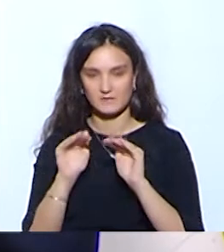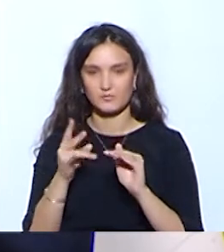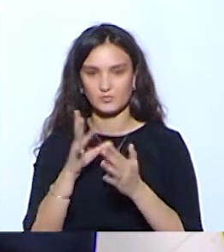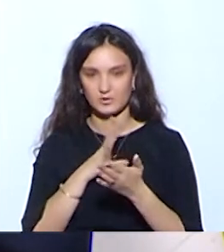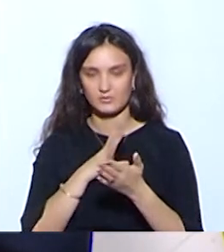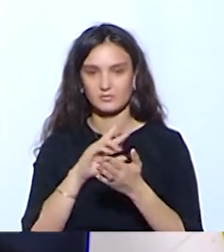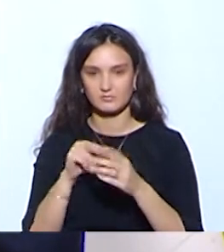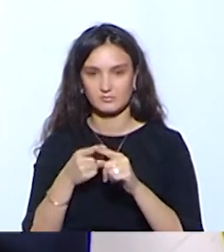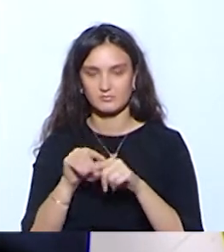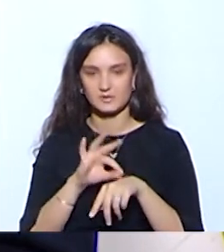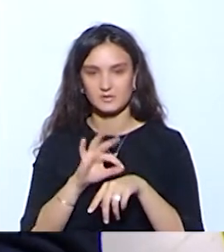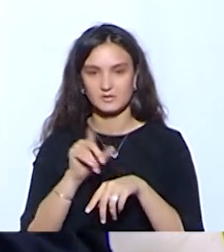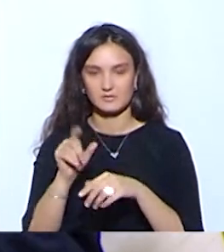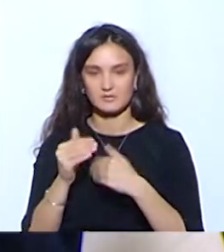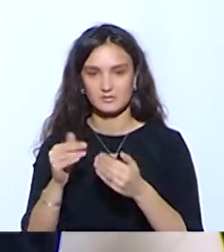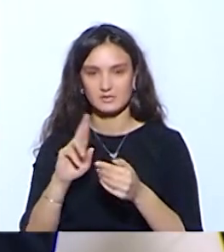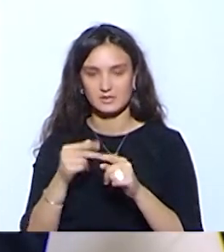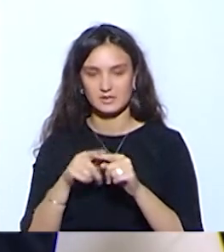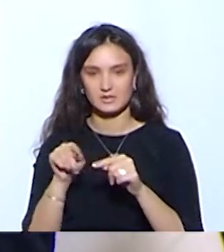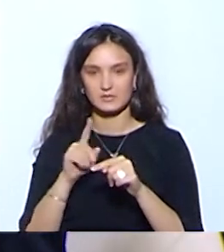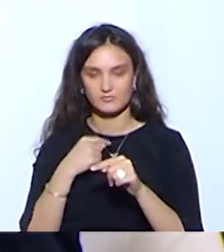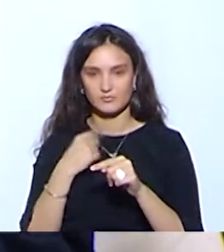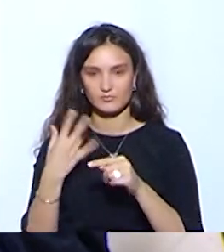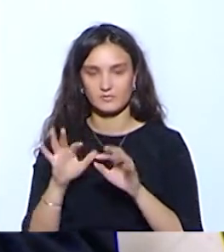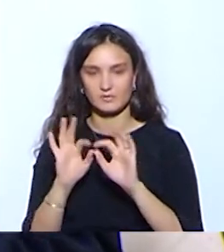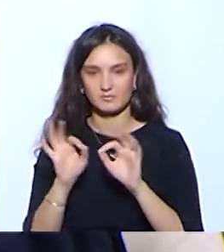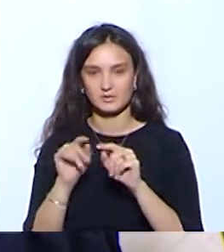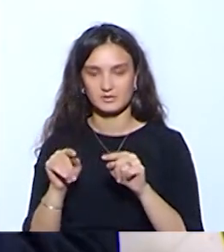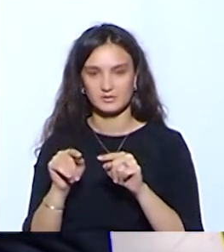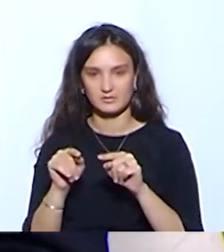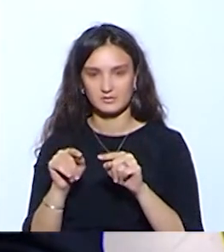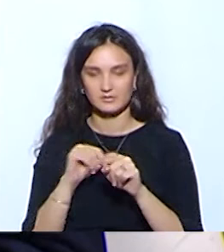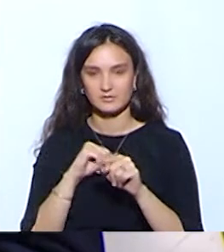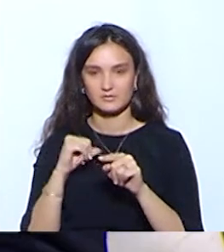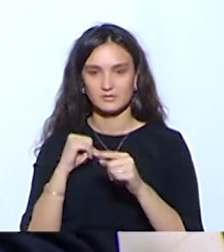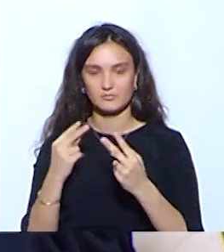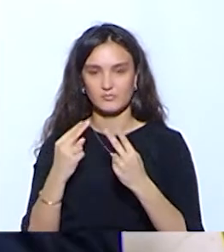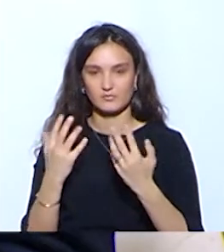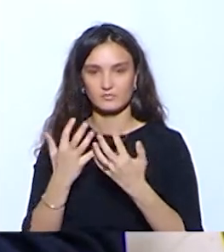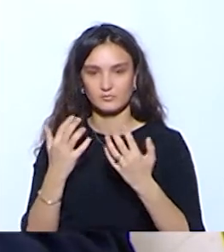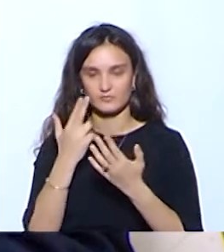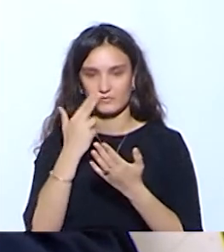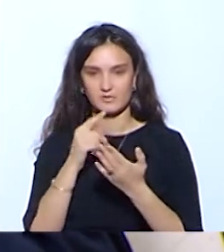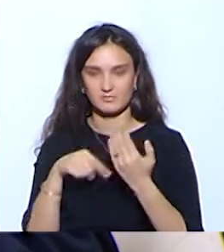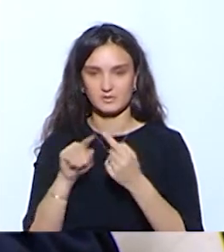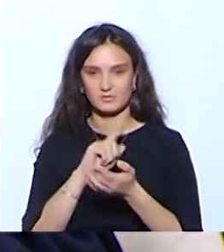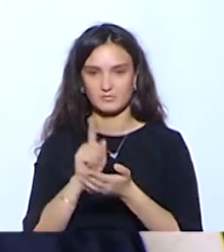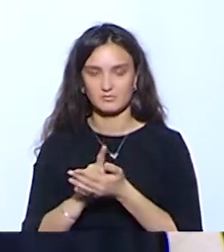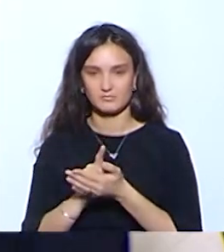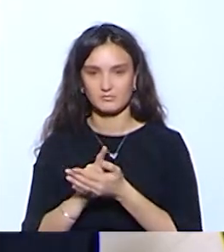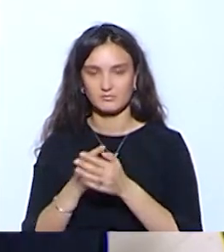უნდა იყოს პაციენტისათვის და ის, რაც ჩვენ უკვე ვილაპარაკეთ, თვით მოვლის ჩვევების